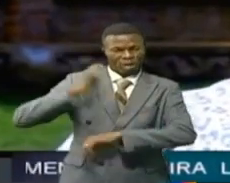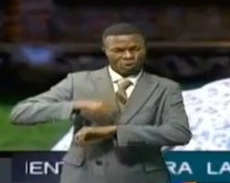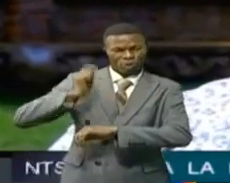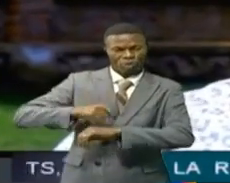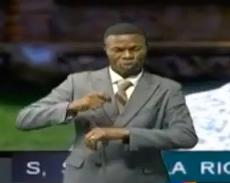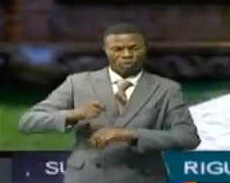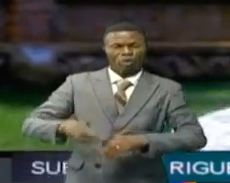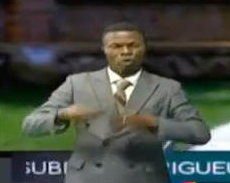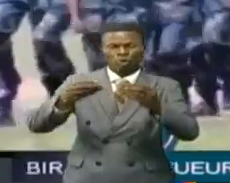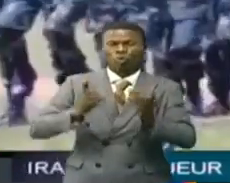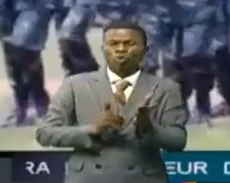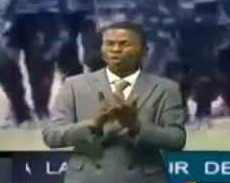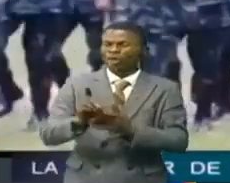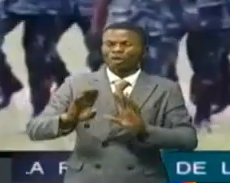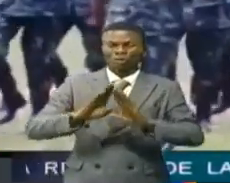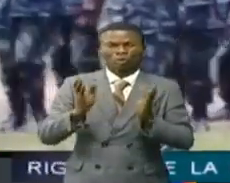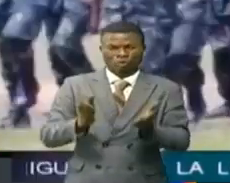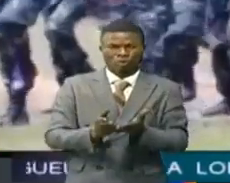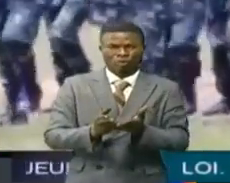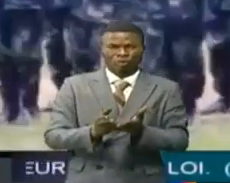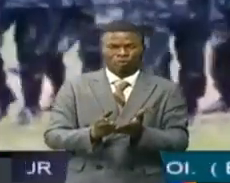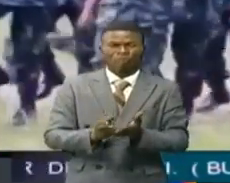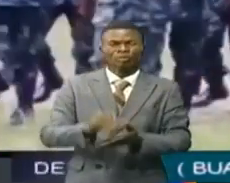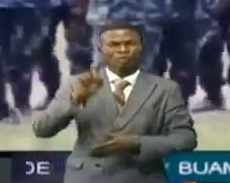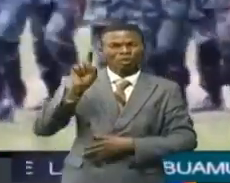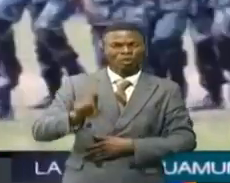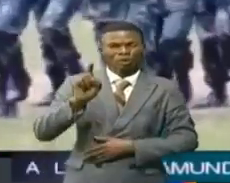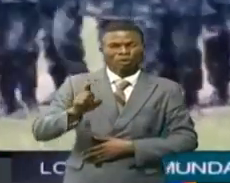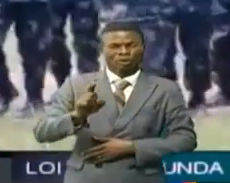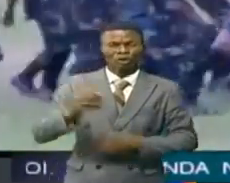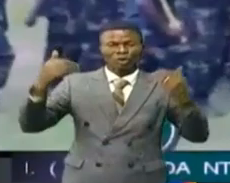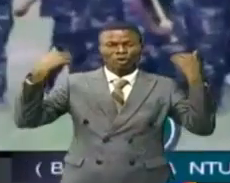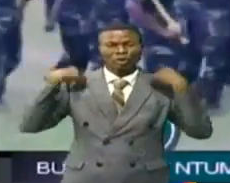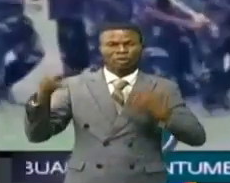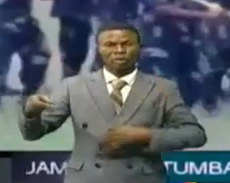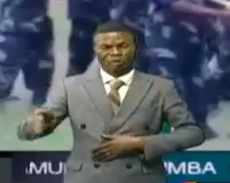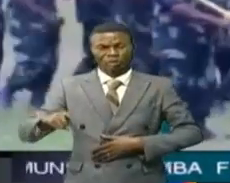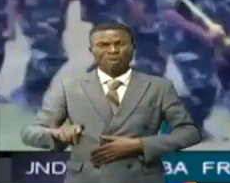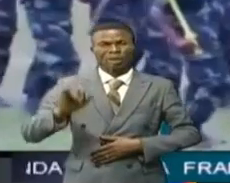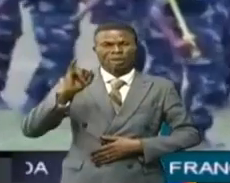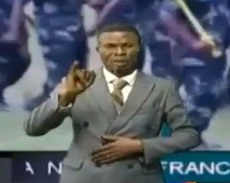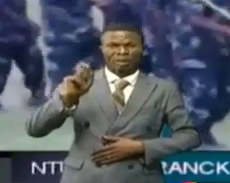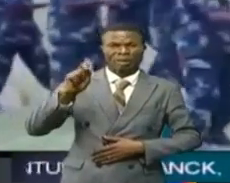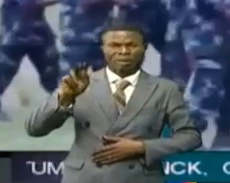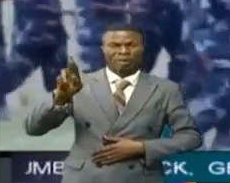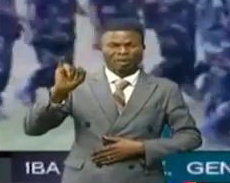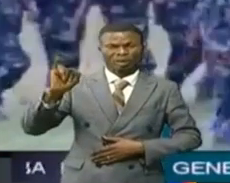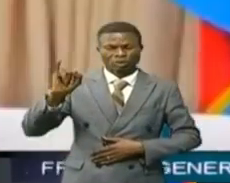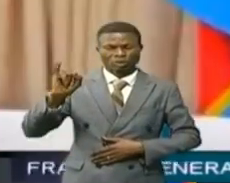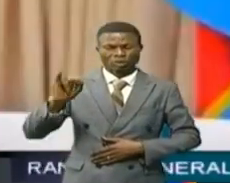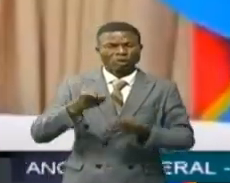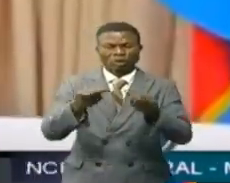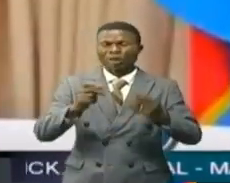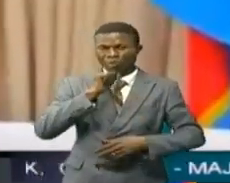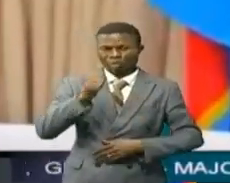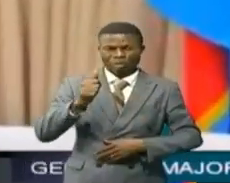toutes les autorités à droit. Les propos désobligeants contre les autorités provinciales de l'Ituri n'ont pas de place